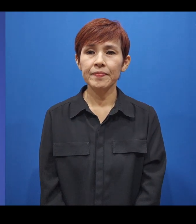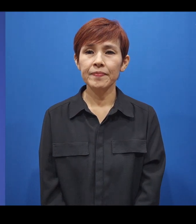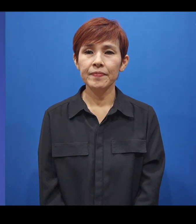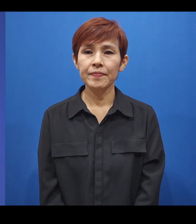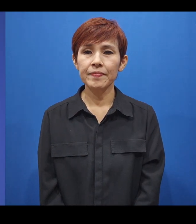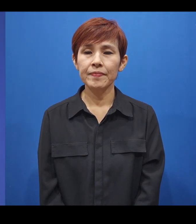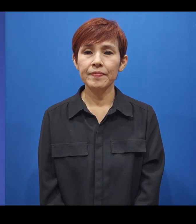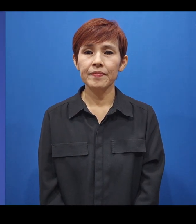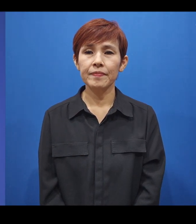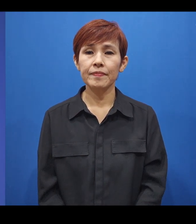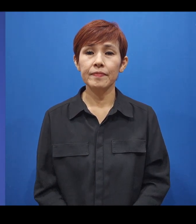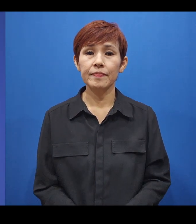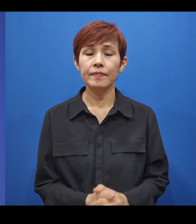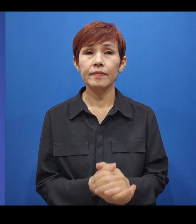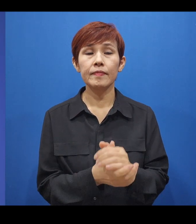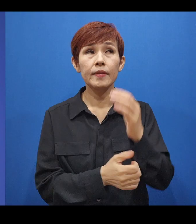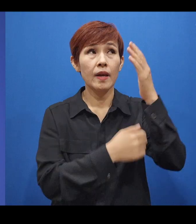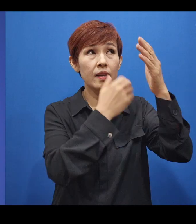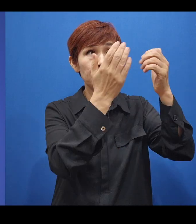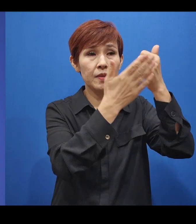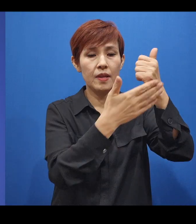아들을 다 내주셨습니다.